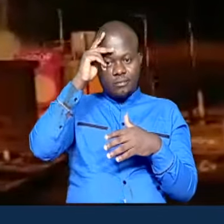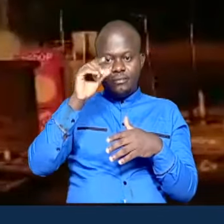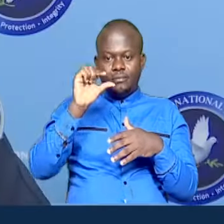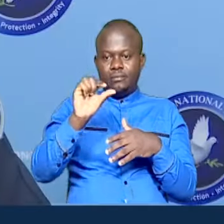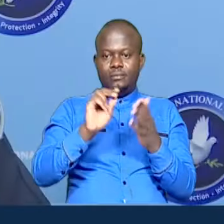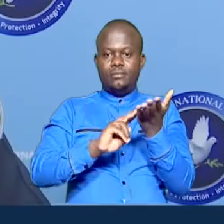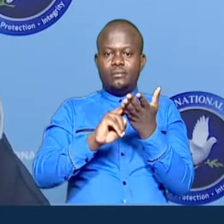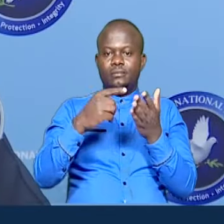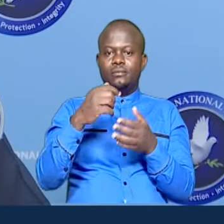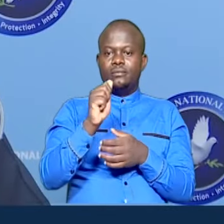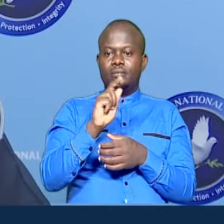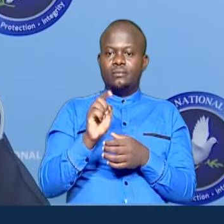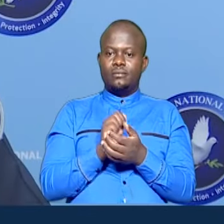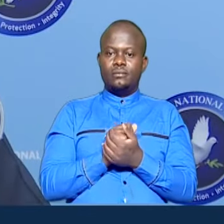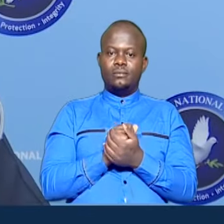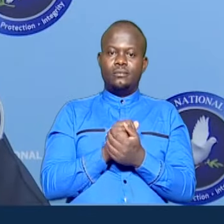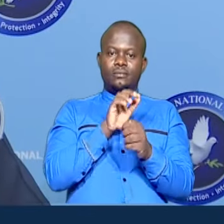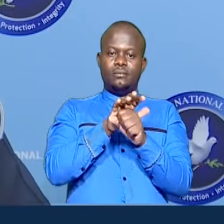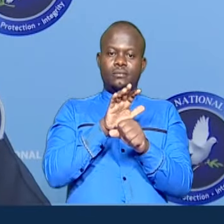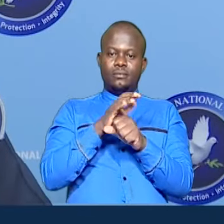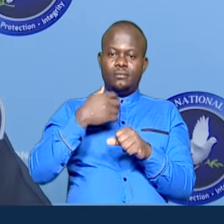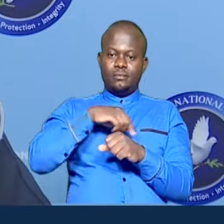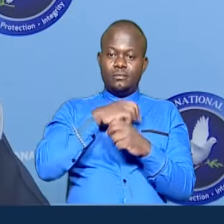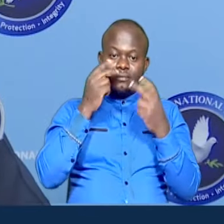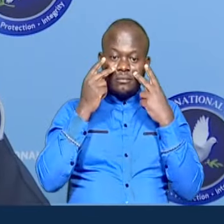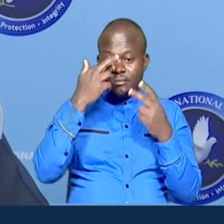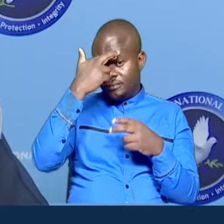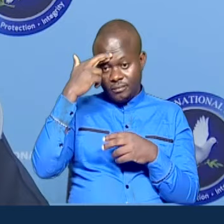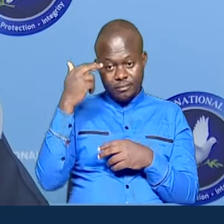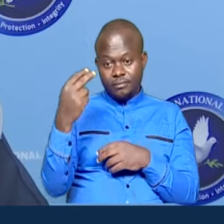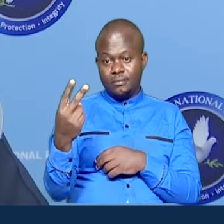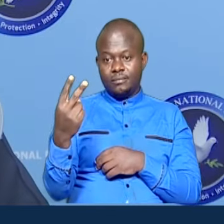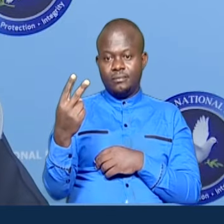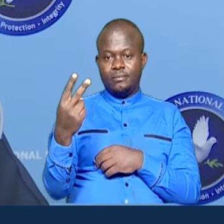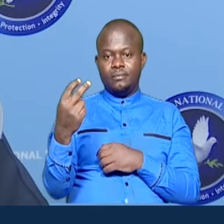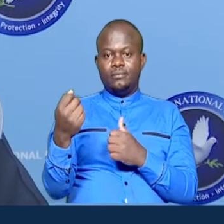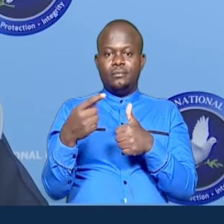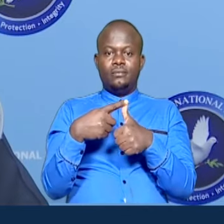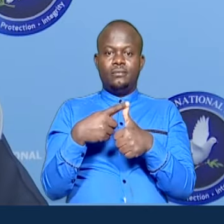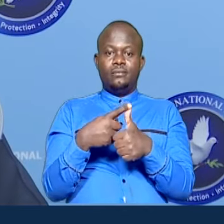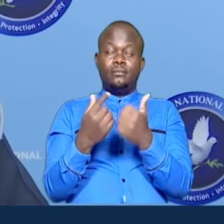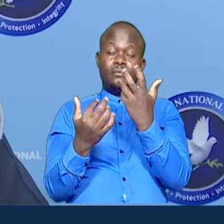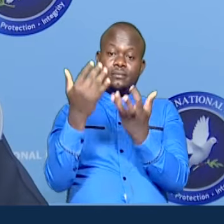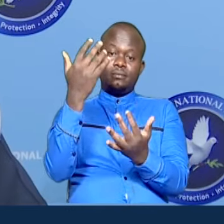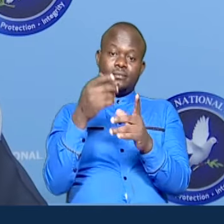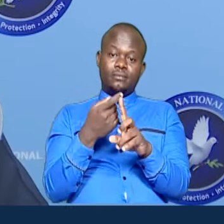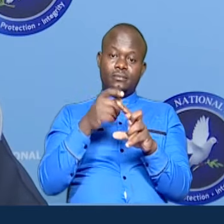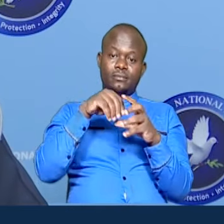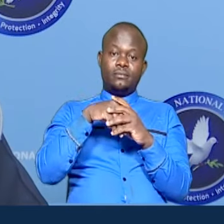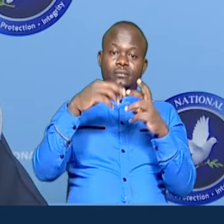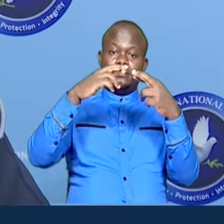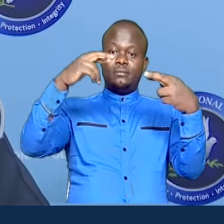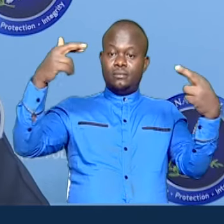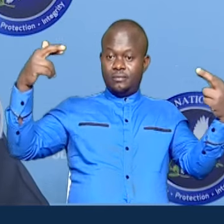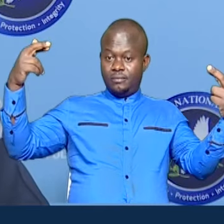mikoreshereze ya gaz. Akenshi twagiye tubona impamvu ebyiri: kuba inkongi y'umuriro ituruka ku nsinga